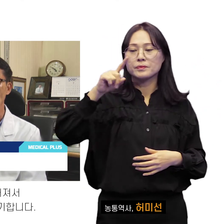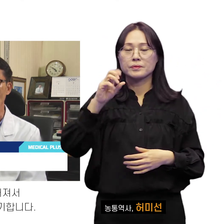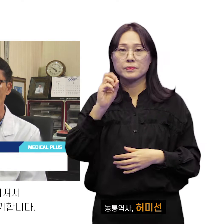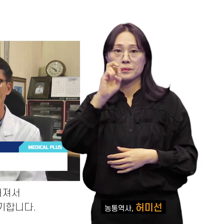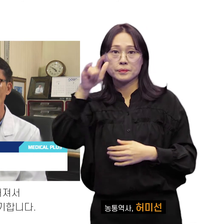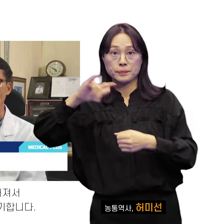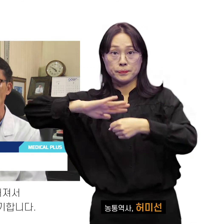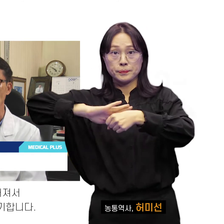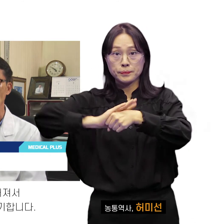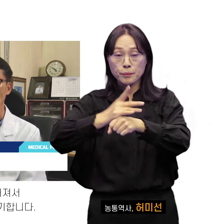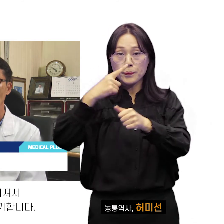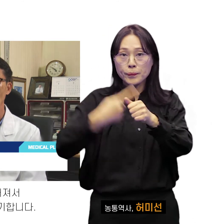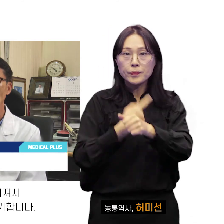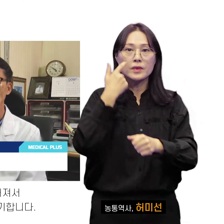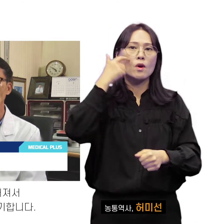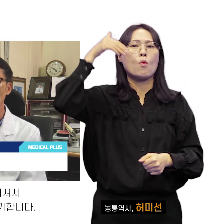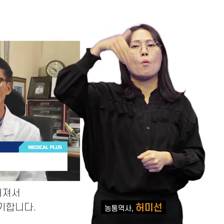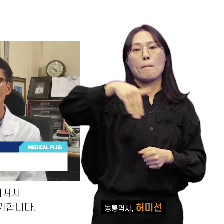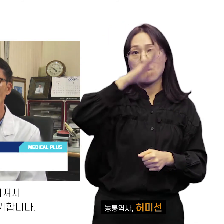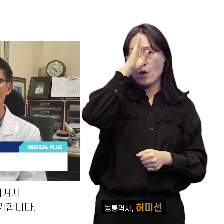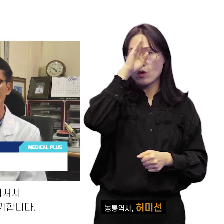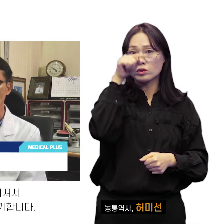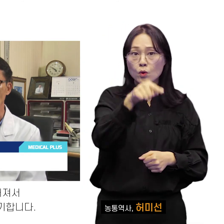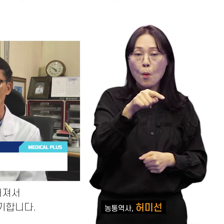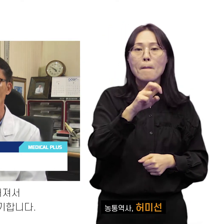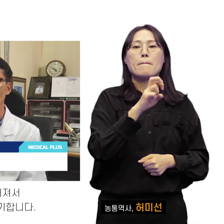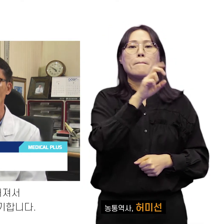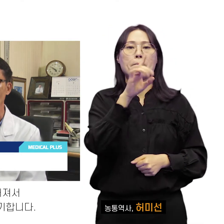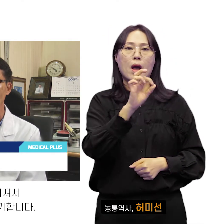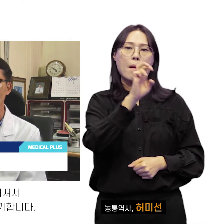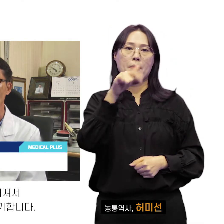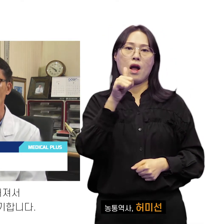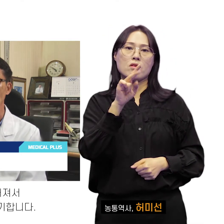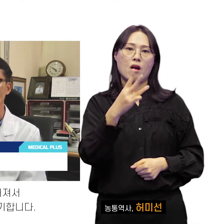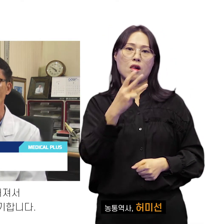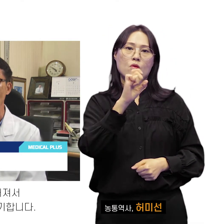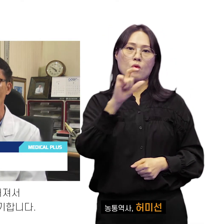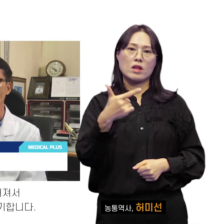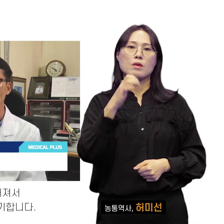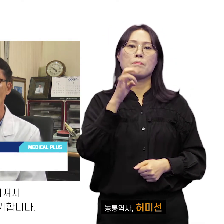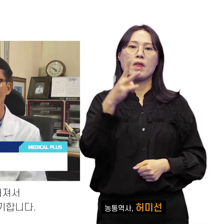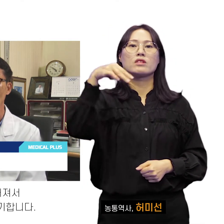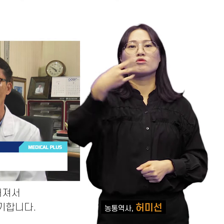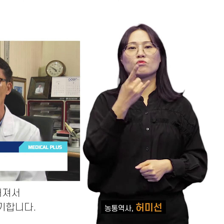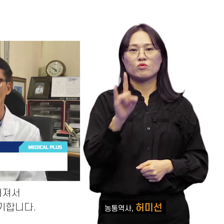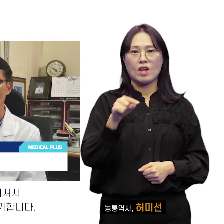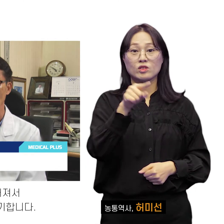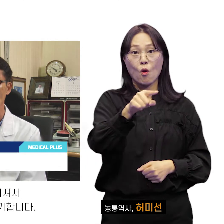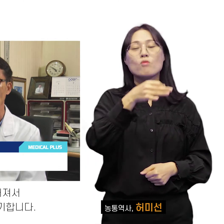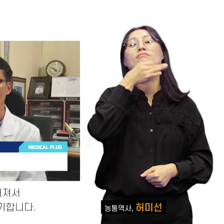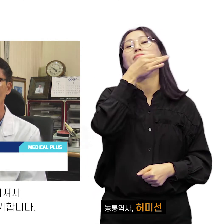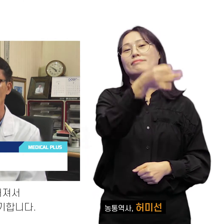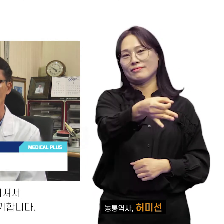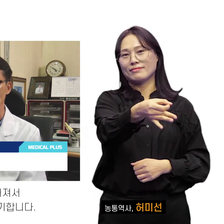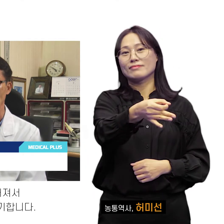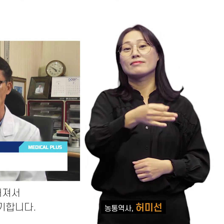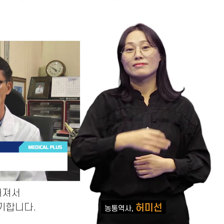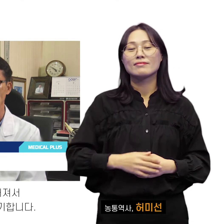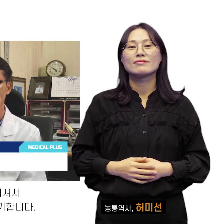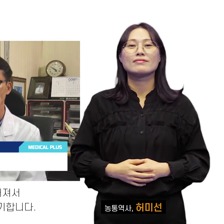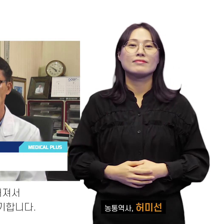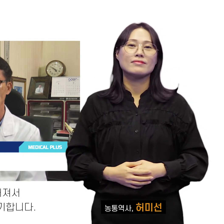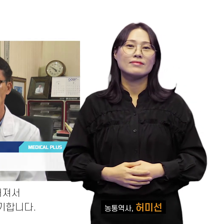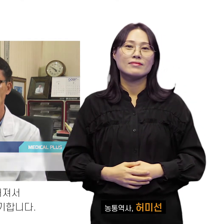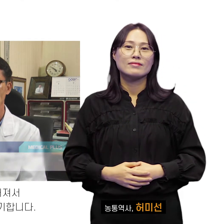동맥과 정맥이 막혀서 시력이 떨어져서 저하되는 병을 망막 혈관 폐쇄라고 얘기합니다.